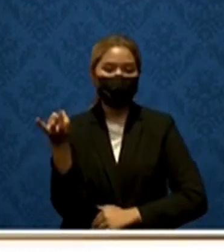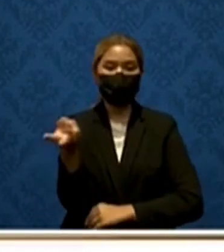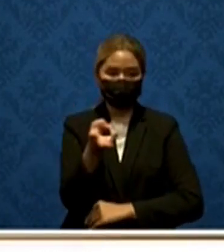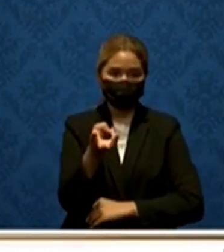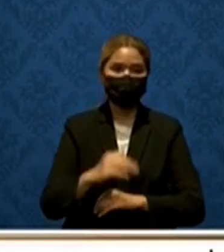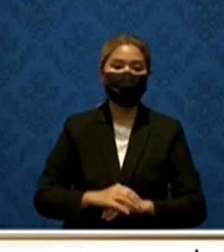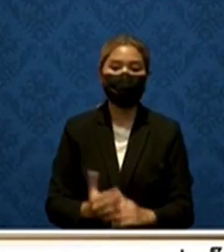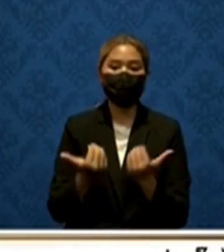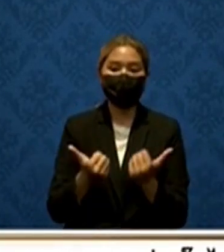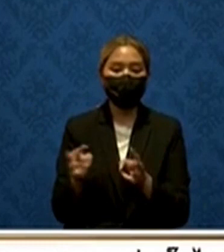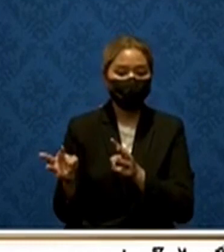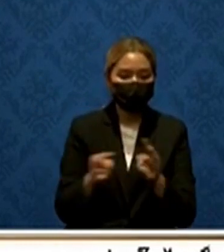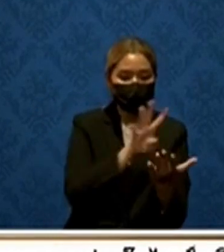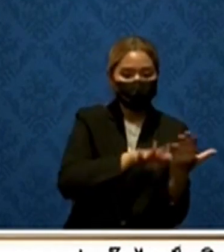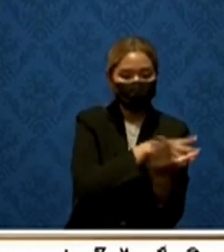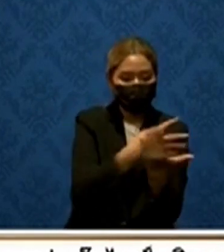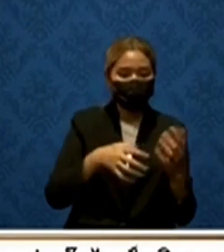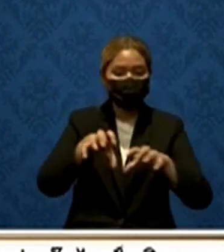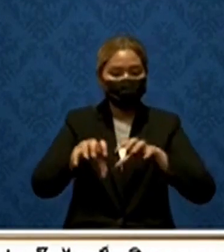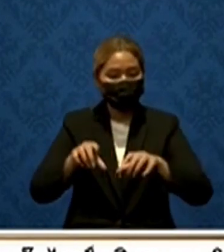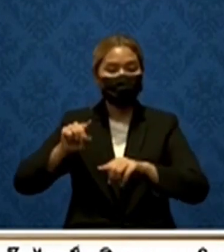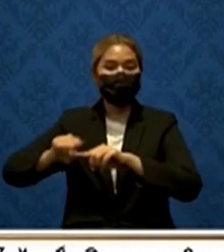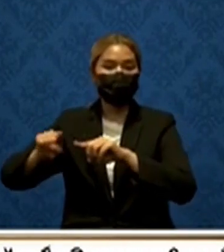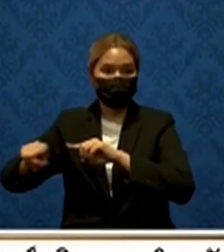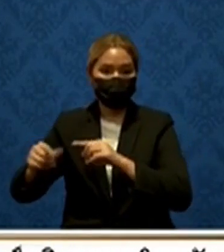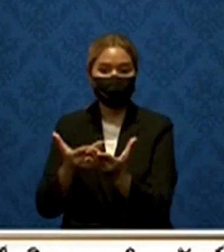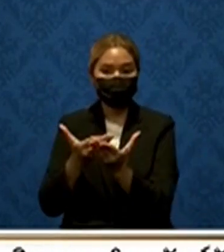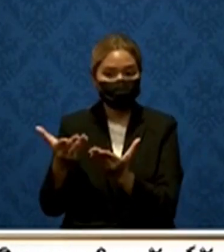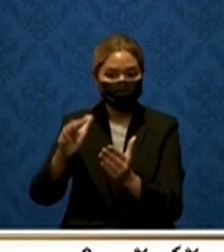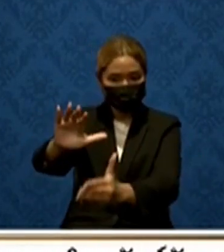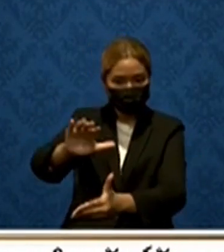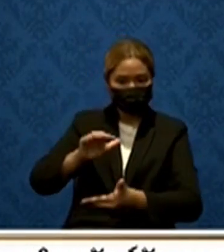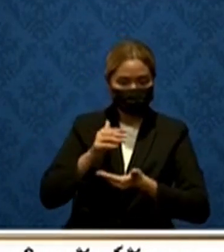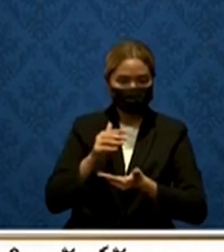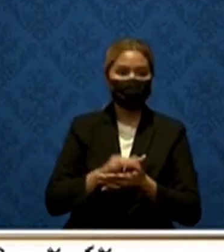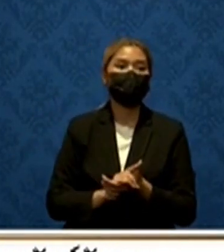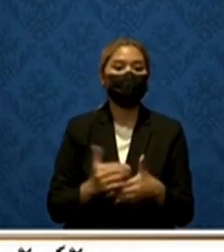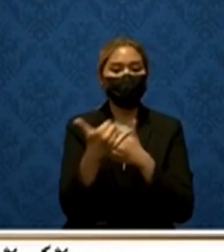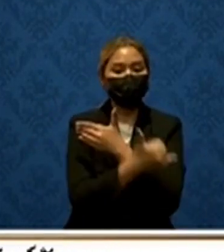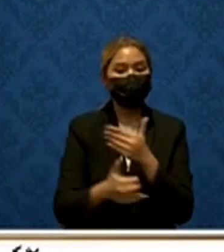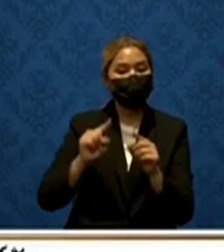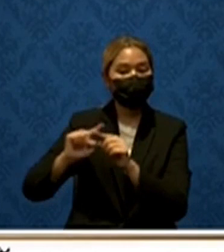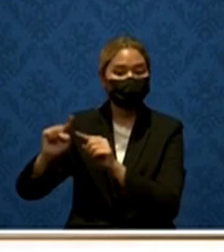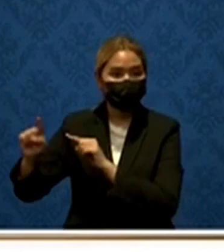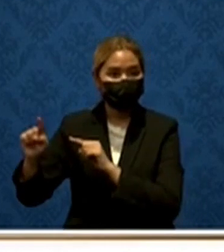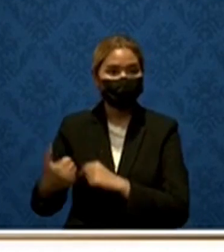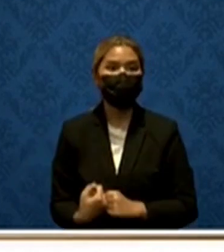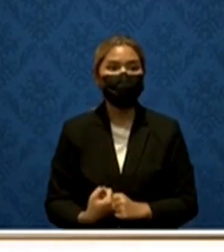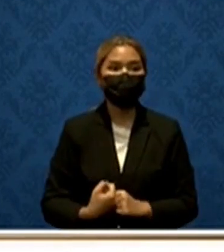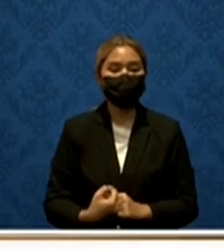ก็ยังมีแผนงานในการที่จะรัจราซื้อปุ๋ยราคาพิเศษกับประเทศอนๆไม่เว้นแ้แต่กับประเทศท